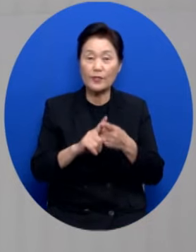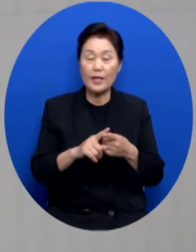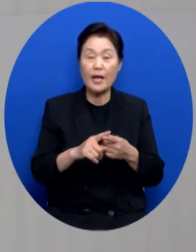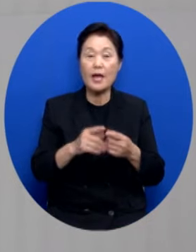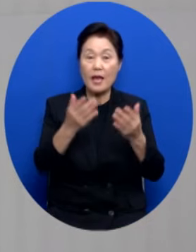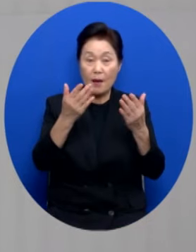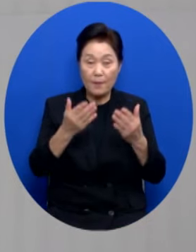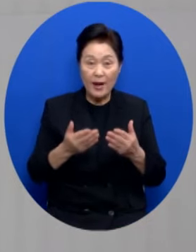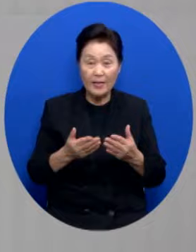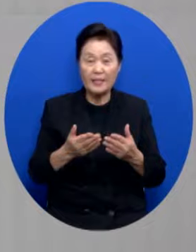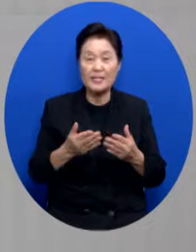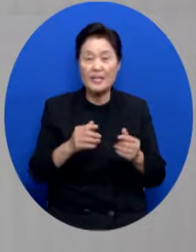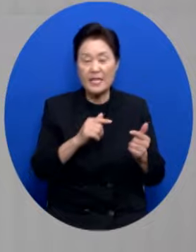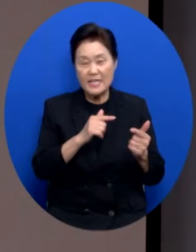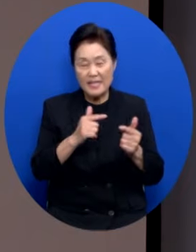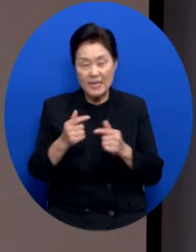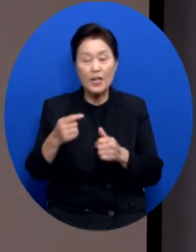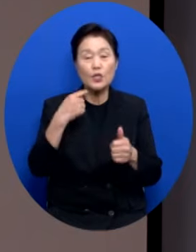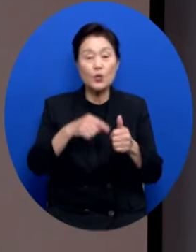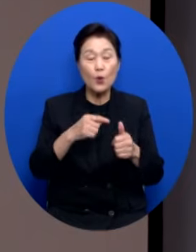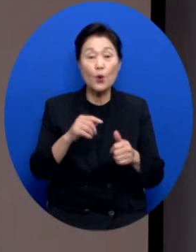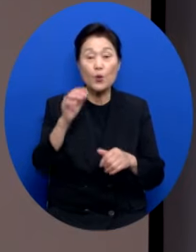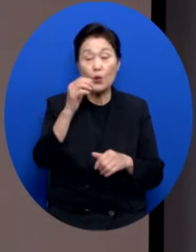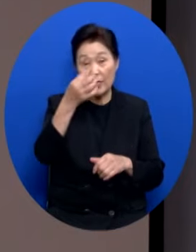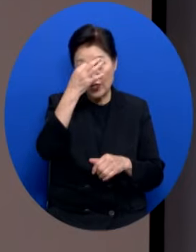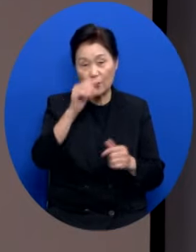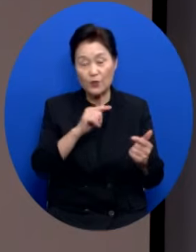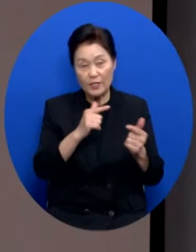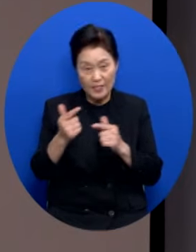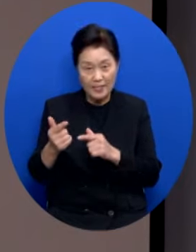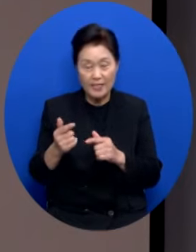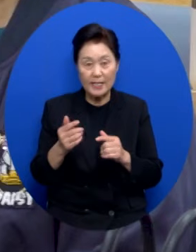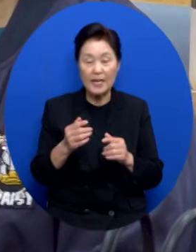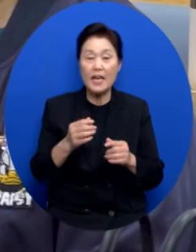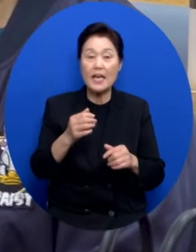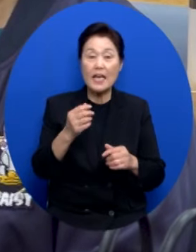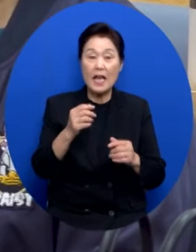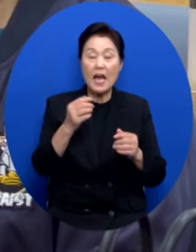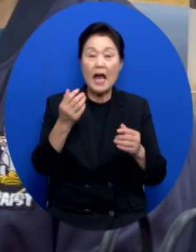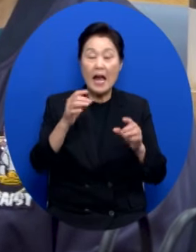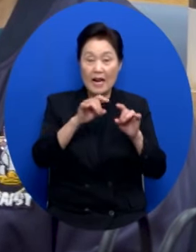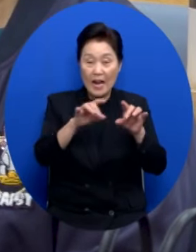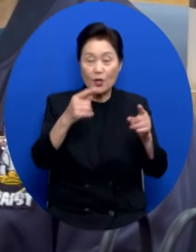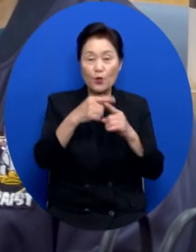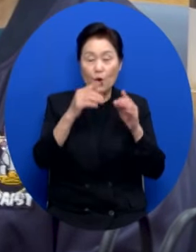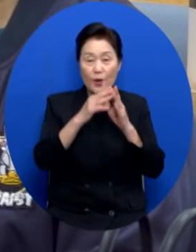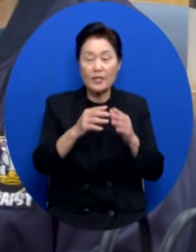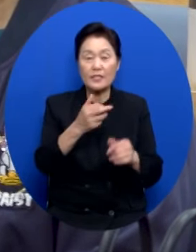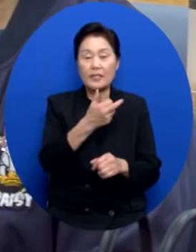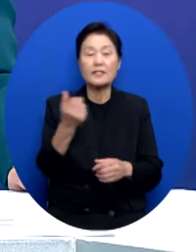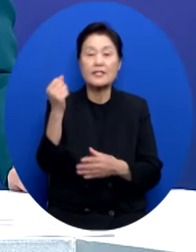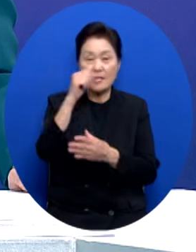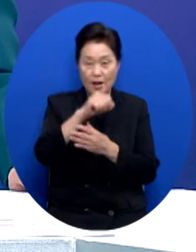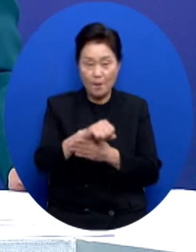통찰과 실제적 교육 기술들이 교회학교 현장에서 큰 열매를 맺길 기대한다고 전했습니다.